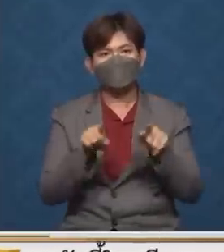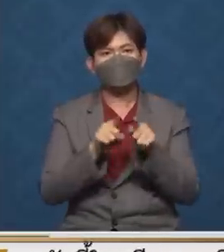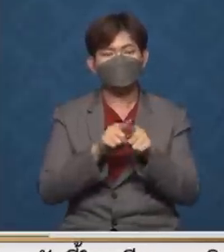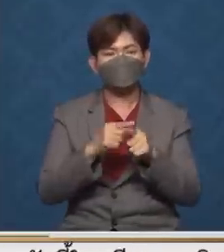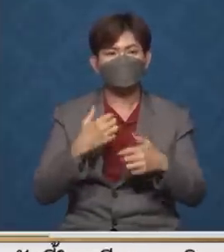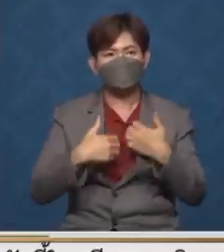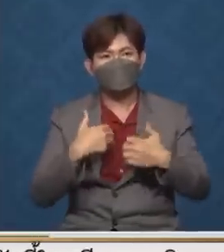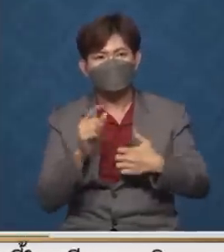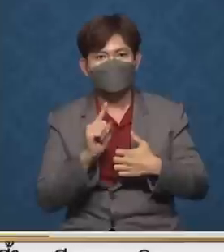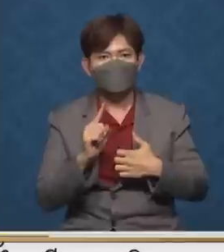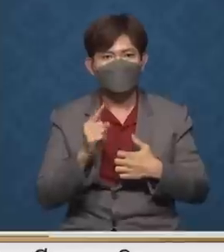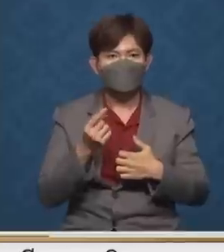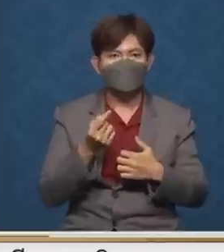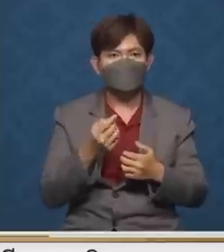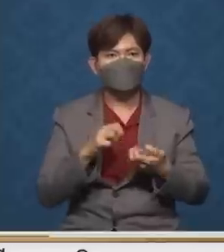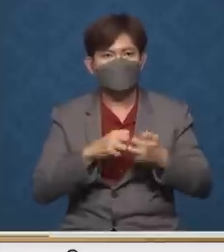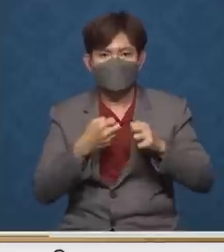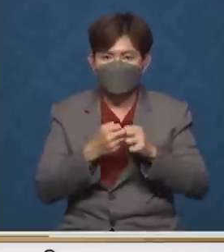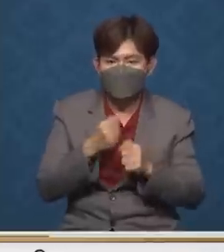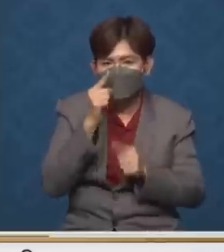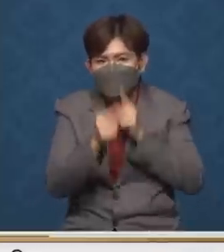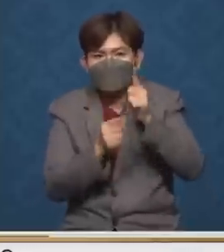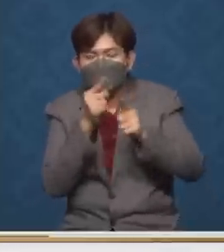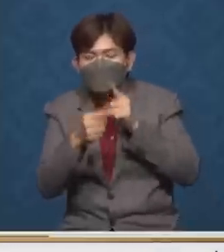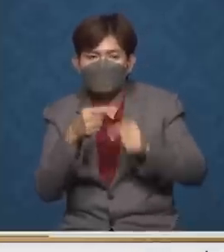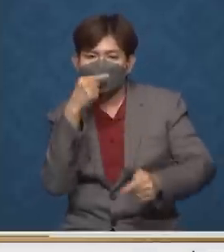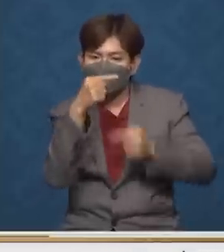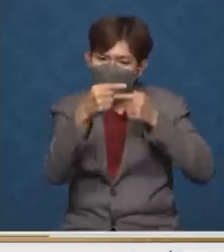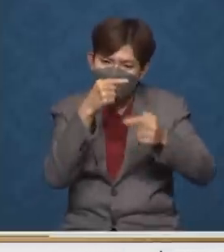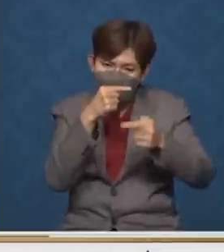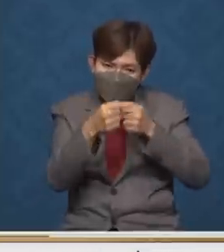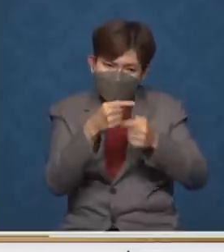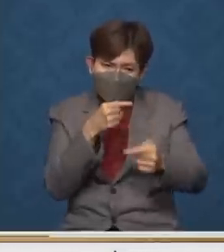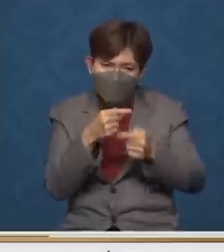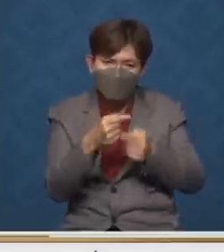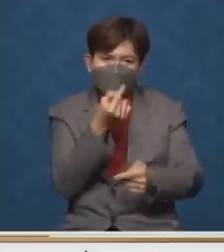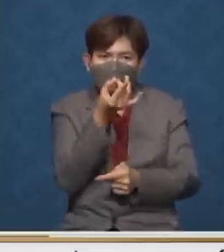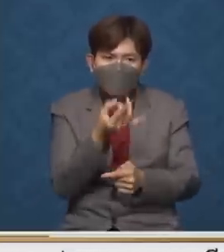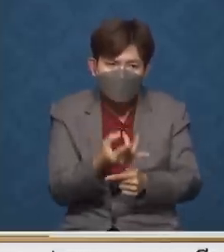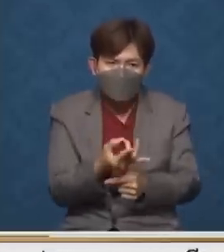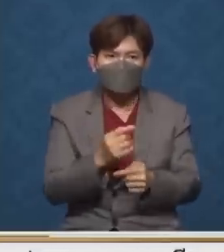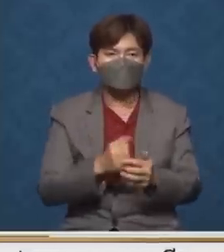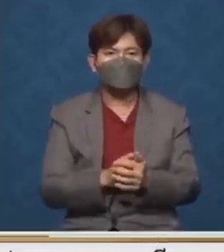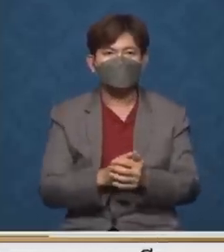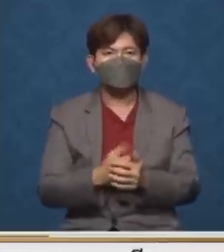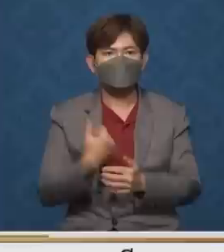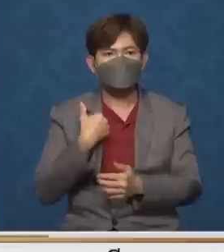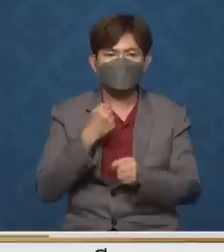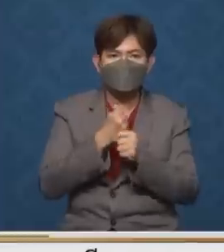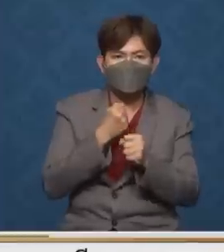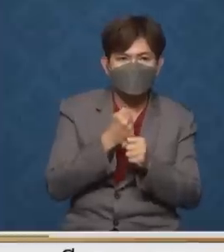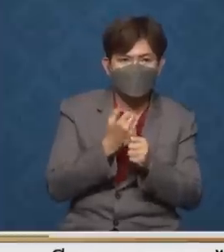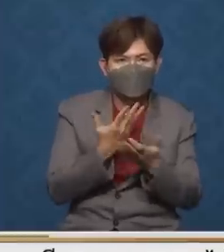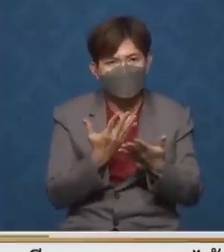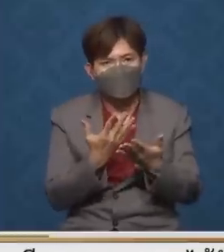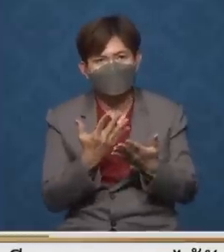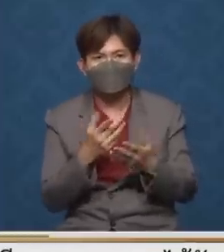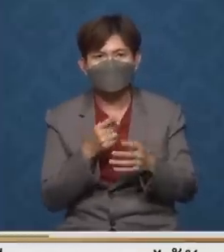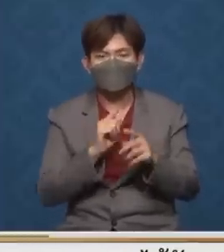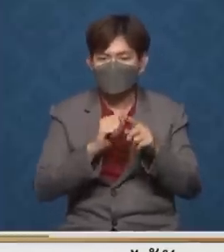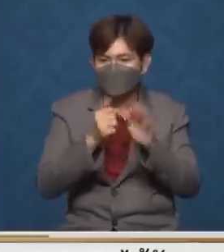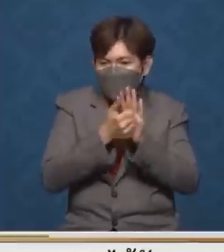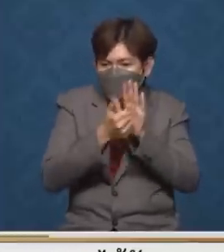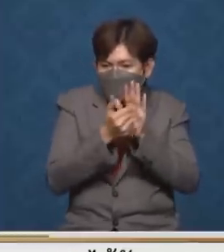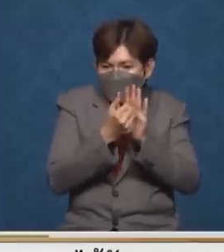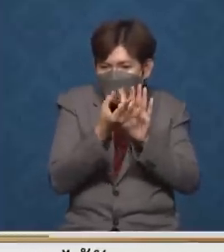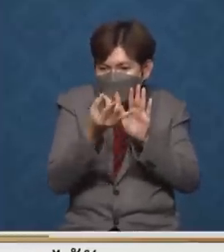เพระวามีอยังก็ดอกกเดยก็ไปด่า เพศอีสารพามวลก็เข้าไปด่าเรื่องงานไม่ขยับ เรื่องกนตบก็ไม่บอก ก็ด่าทุก